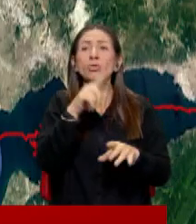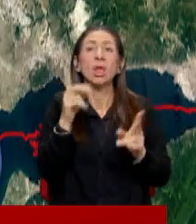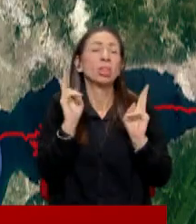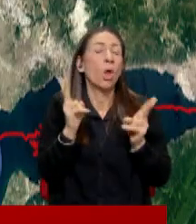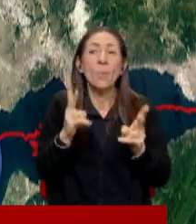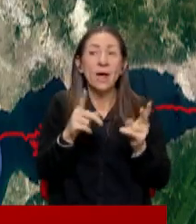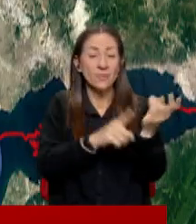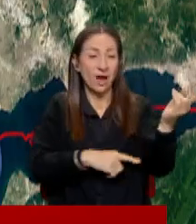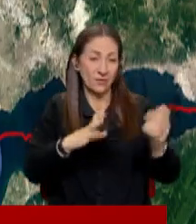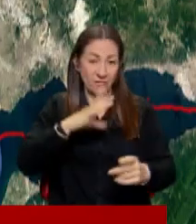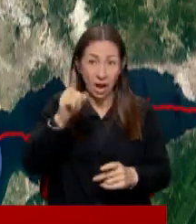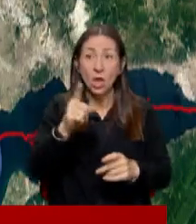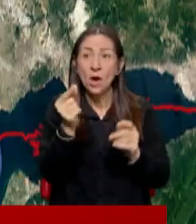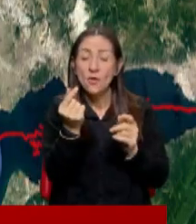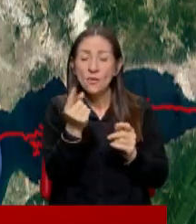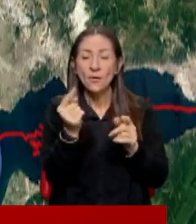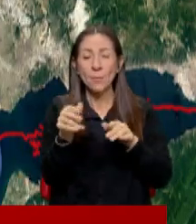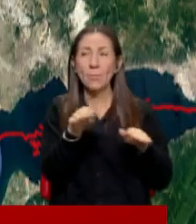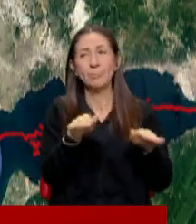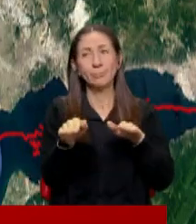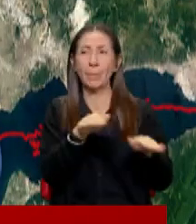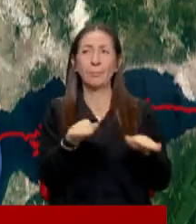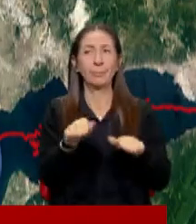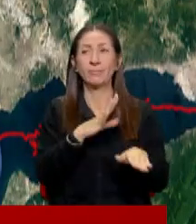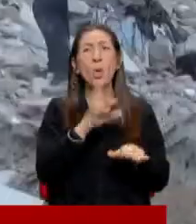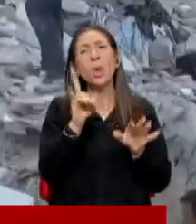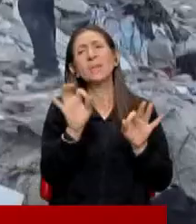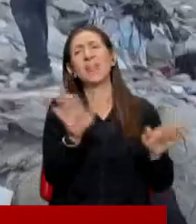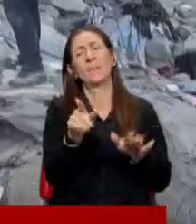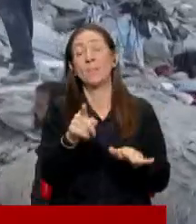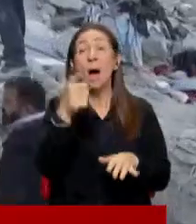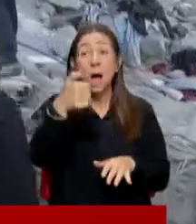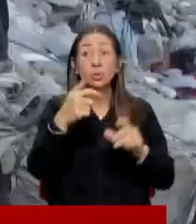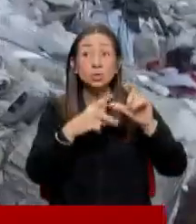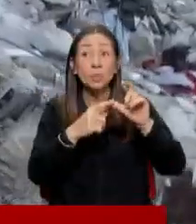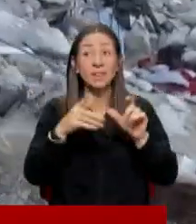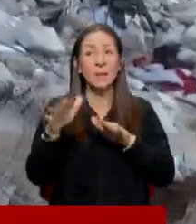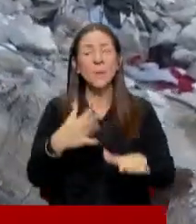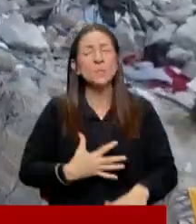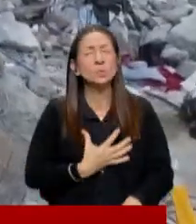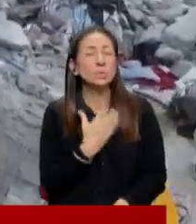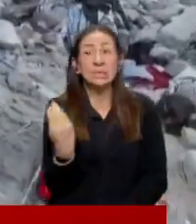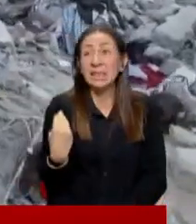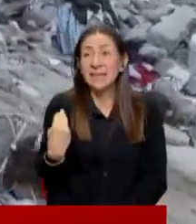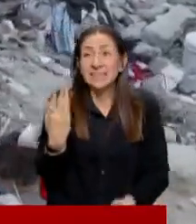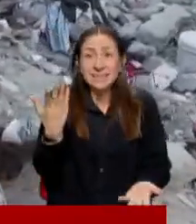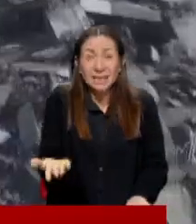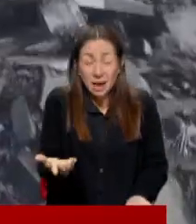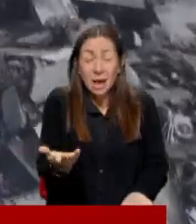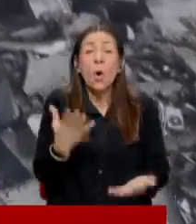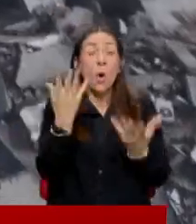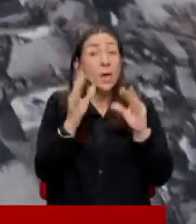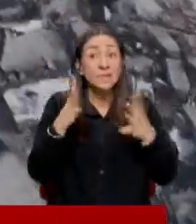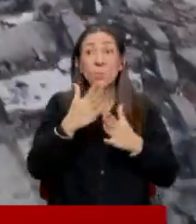normal faylar var. Onlar küçük küçük depremler yaratıyorlar. Öyle bir deprem bu. 6 Şubat depremlerinin acısı taze. Olası büyük